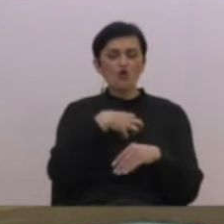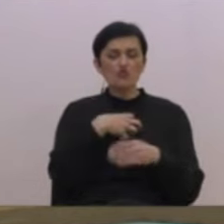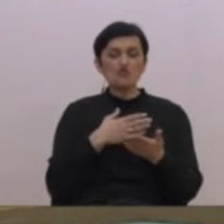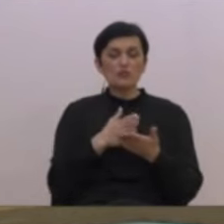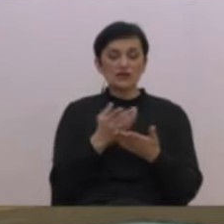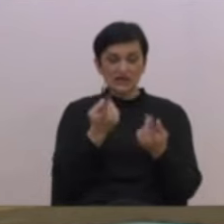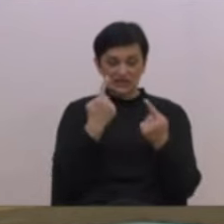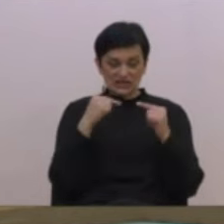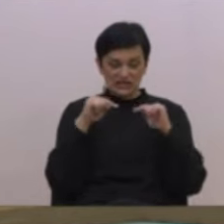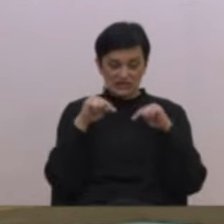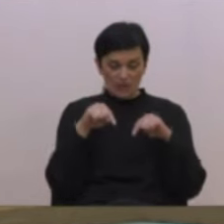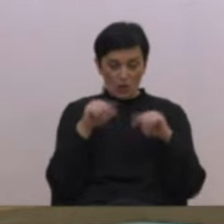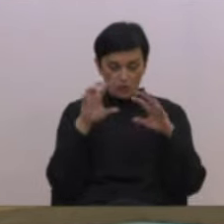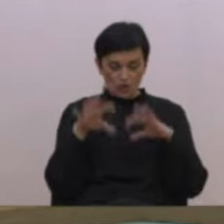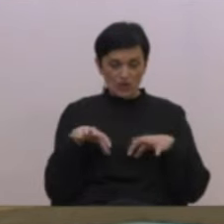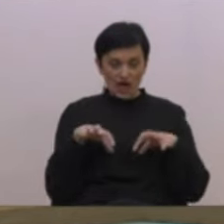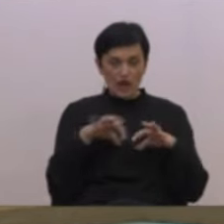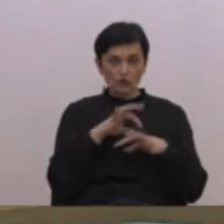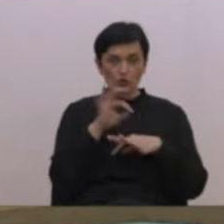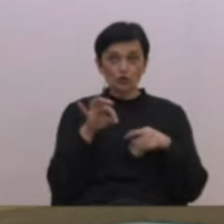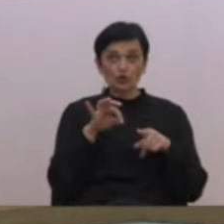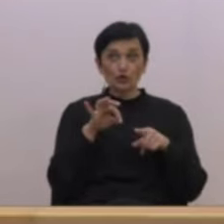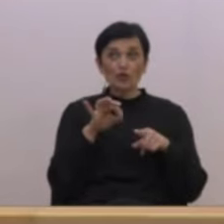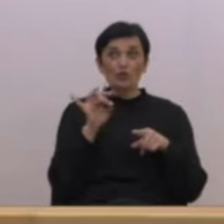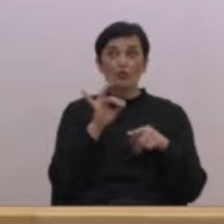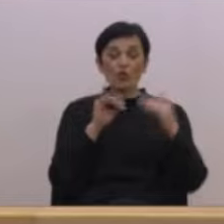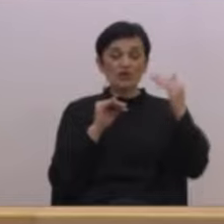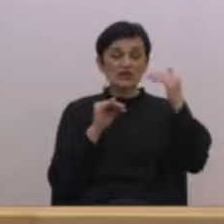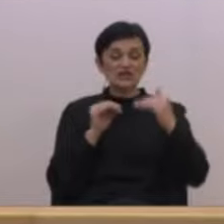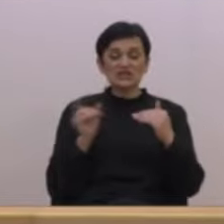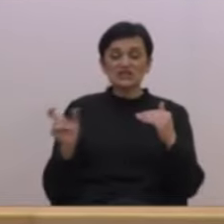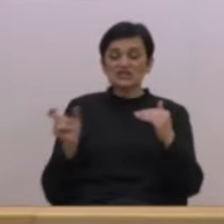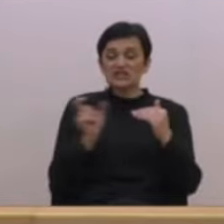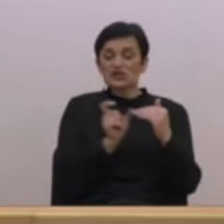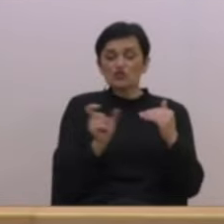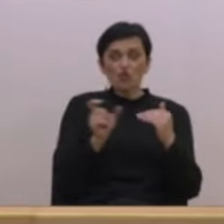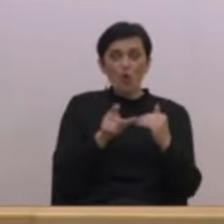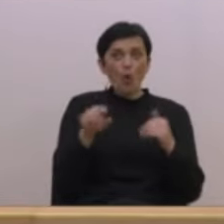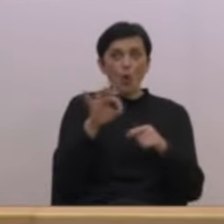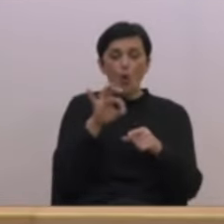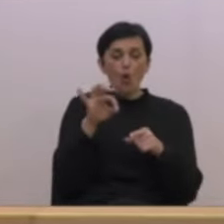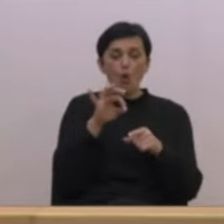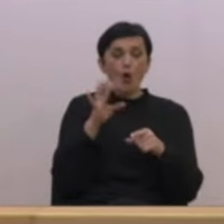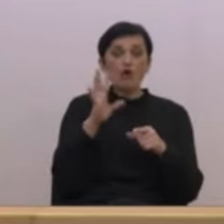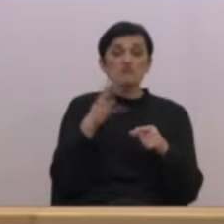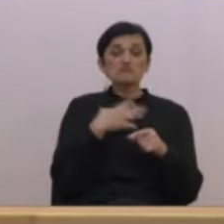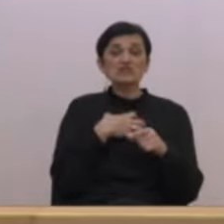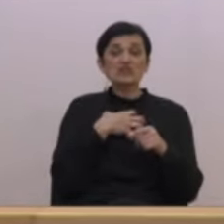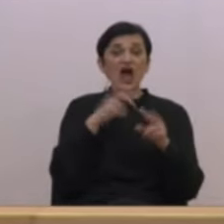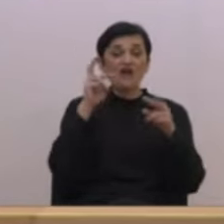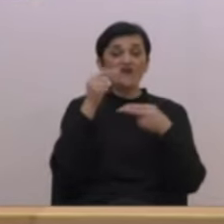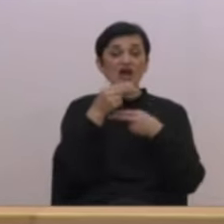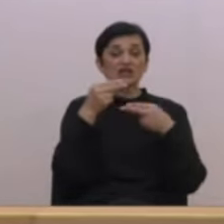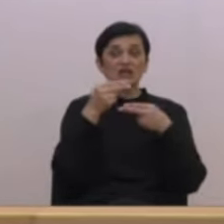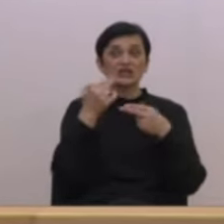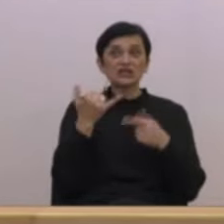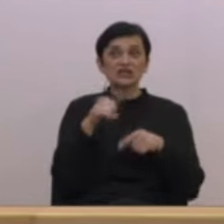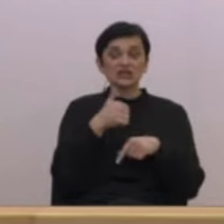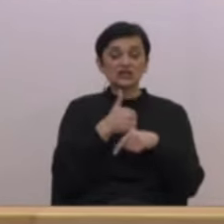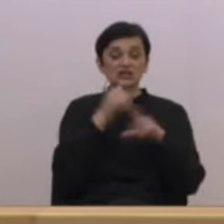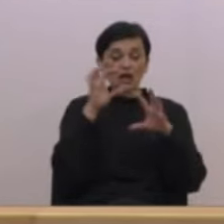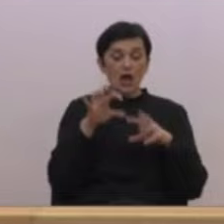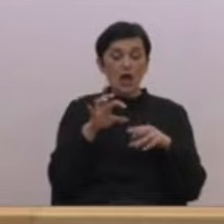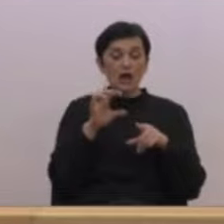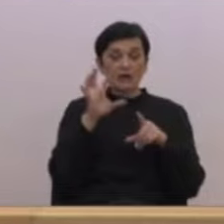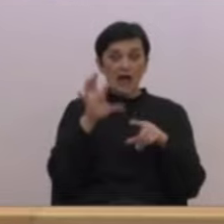დაუბრუნდეთ კანონპროექტ თუ შეიძლება. არა, კვოტის თაობაზე არავის ვისაინტერესებს. ეხლა არის მთავარი თემა, რომ ჩვენ აი ხო კანონპროექტი